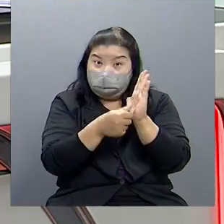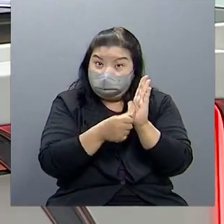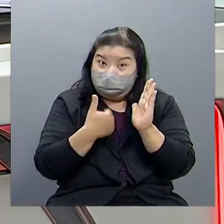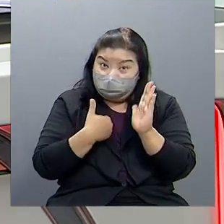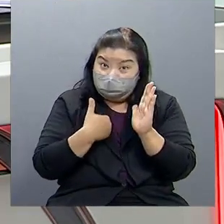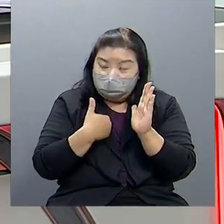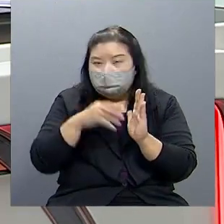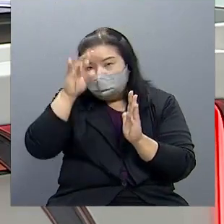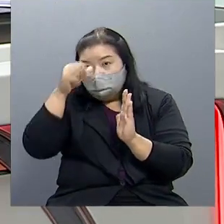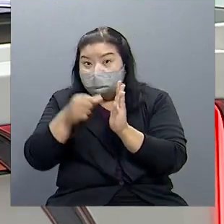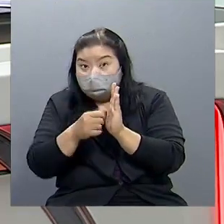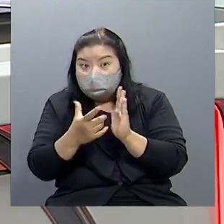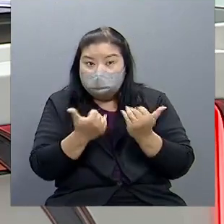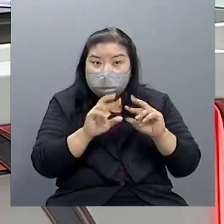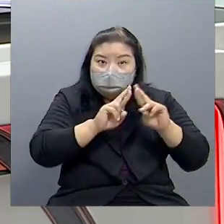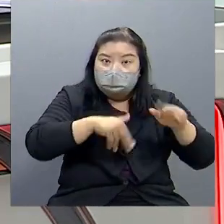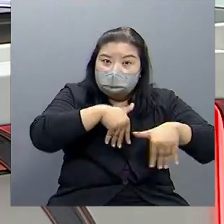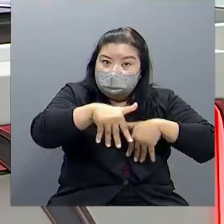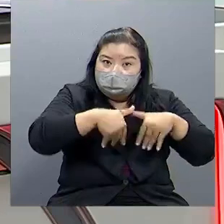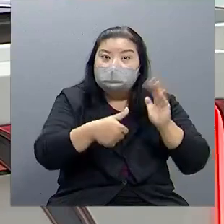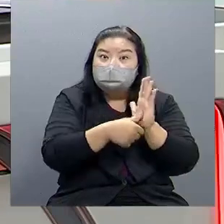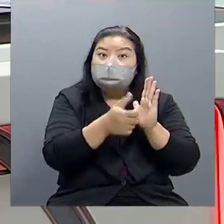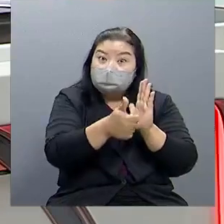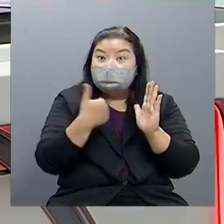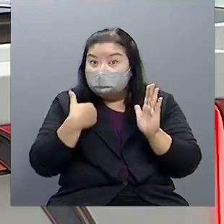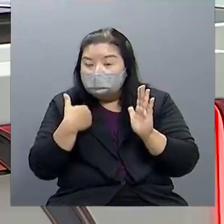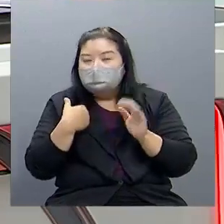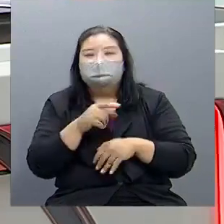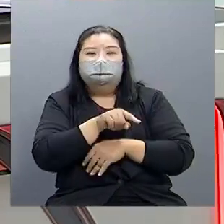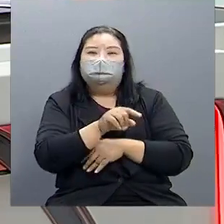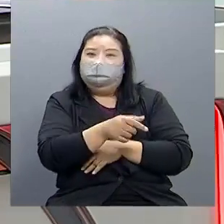ที่สามารถจะสู้กับทางร้านพวกสะดวกซื้อได้นะคะ